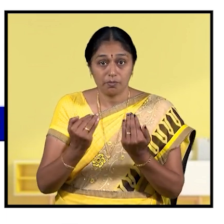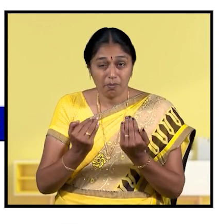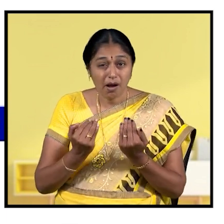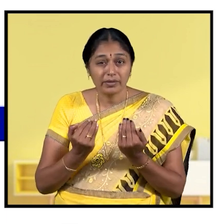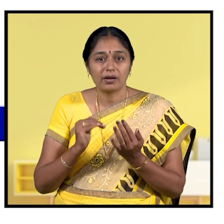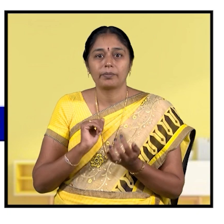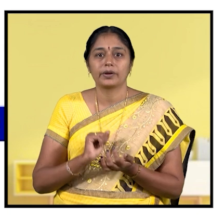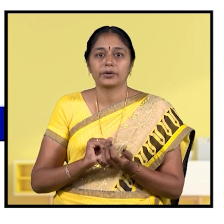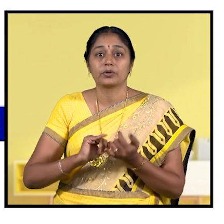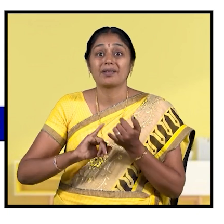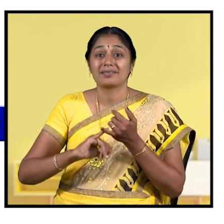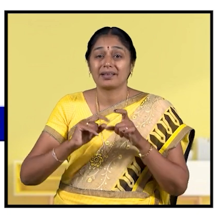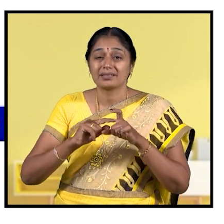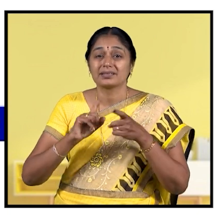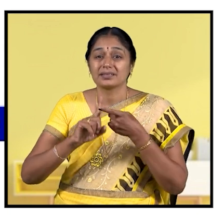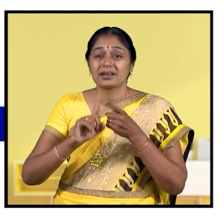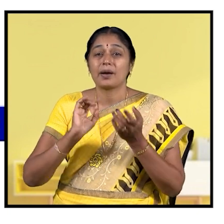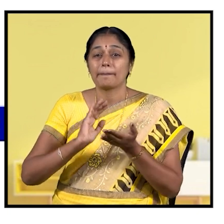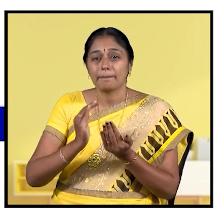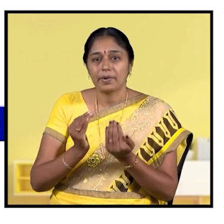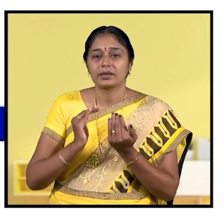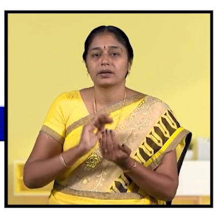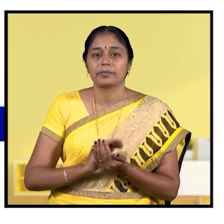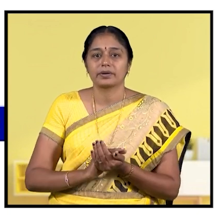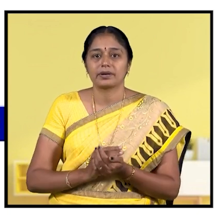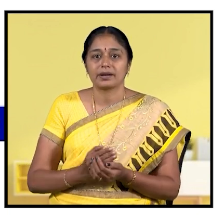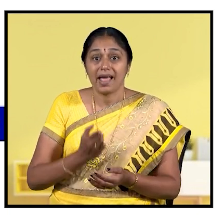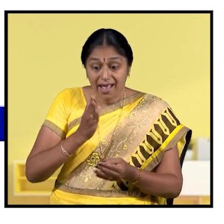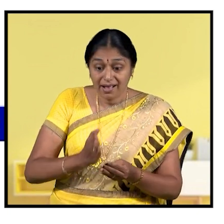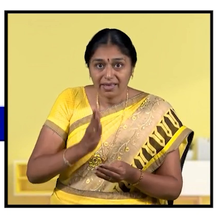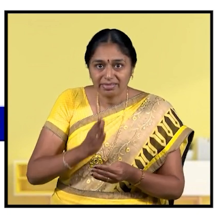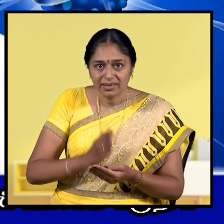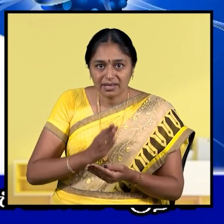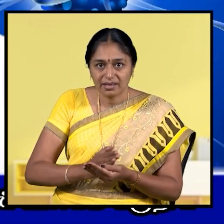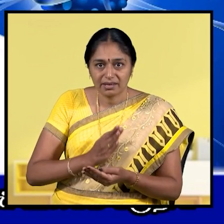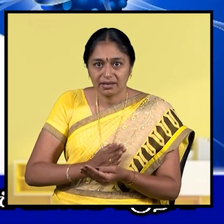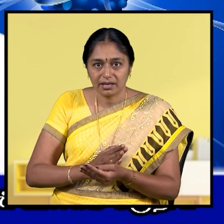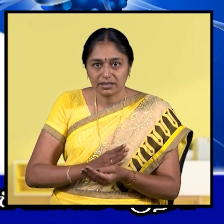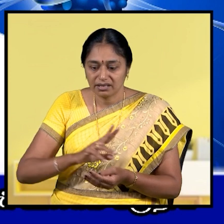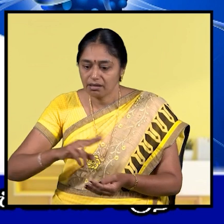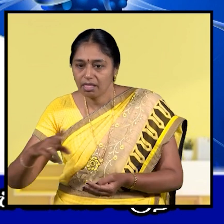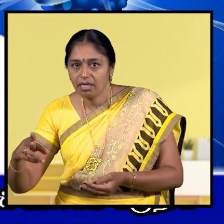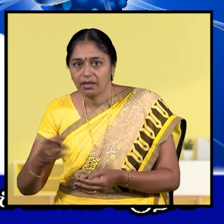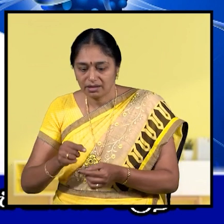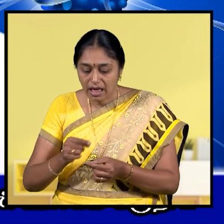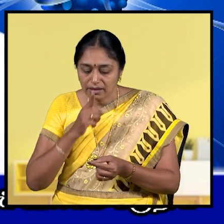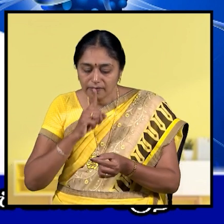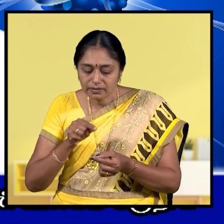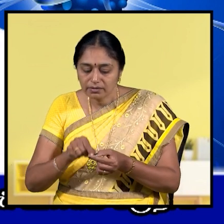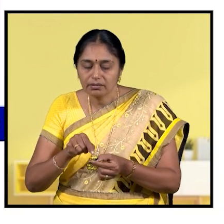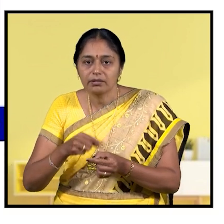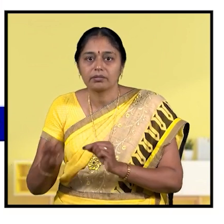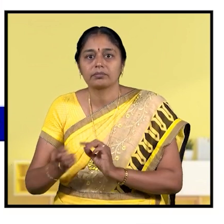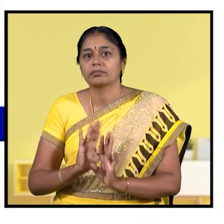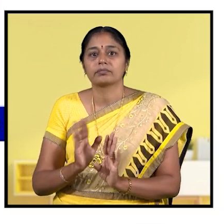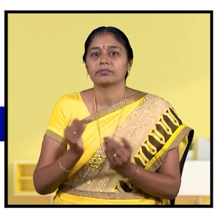உறவை மேற்கொள்ளணும். ரேசர்கள் மற்றும் கத்தி இதெல்லாம் வந்து பிறரோடு பகிர்வதை நம்ம வந்து கண்டிப்பாக தடுத்துக்கிட்டால் இந்த நோயிலேருந்து நம்ம வந்து காப்பாற்றிடலாம். அடுத்து பாலியல்